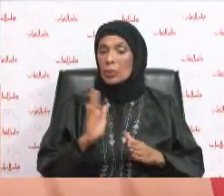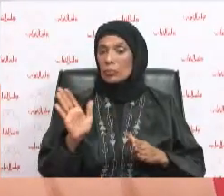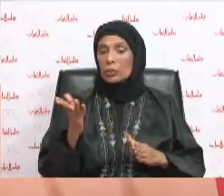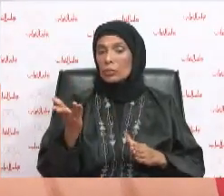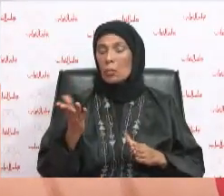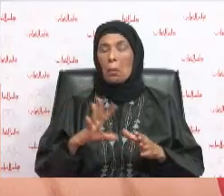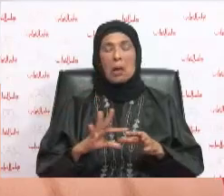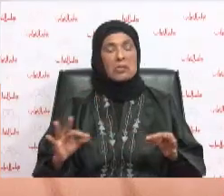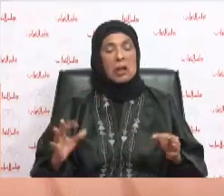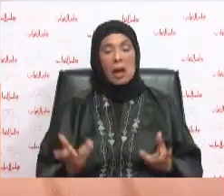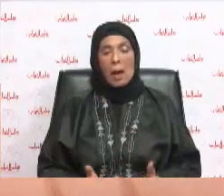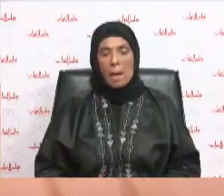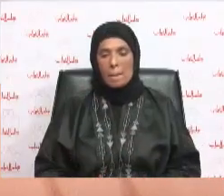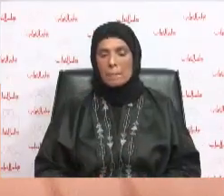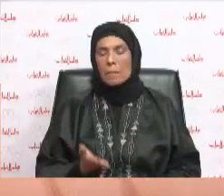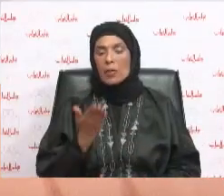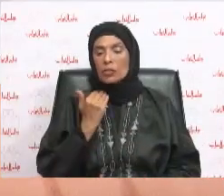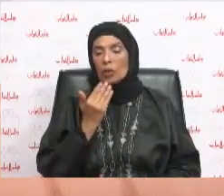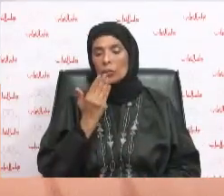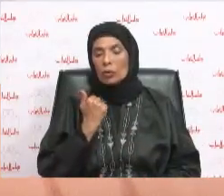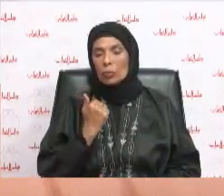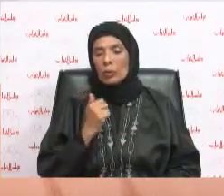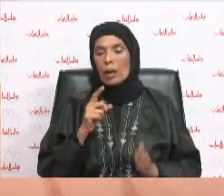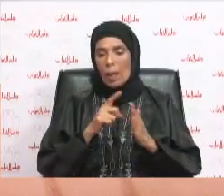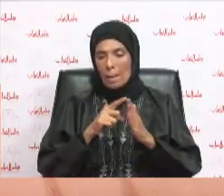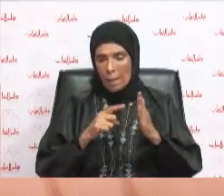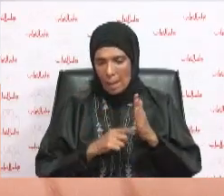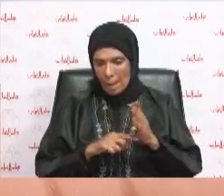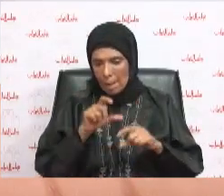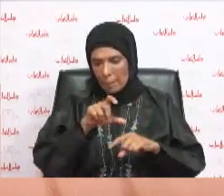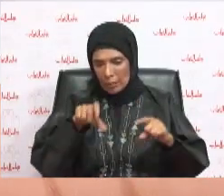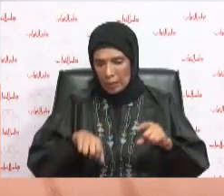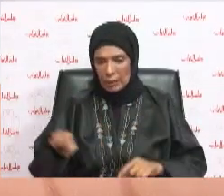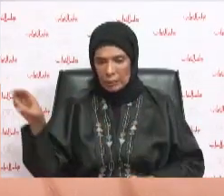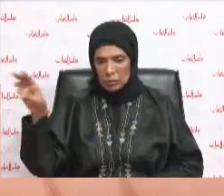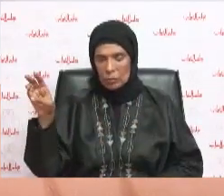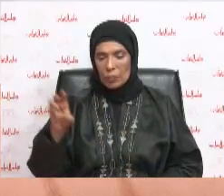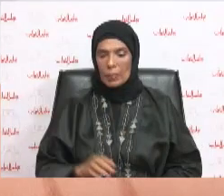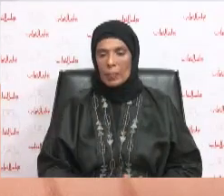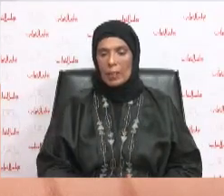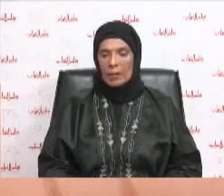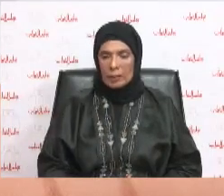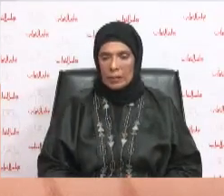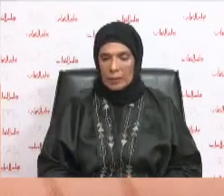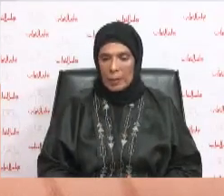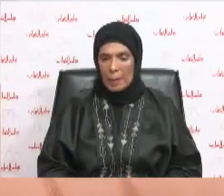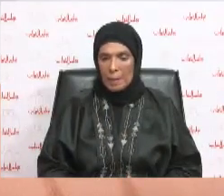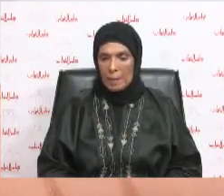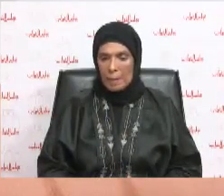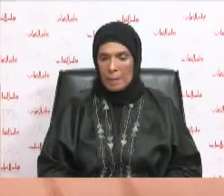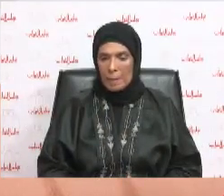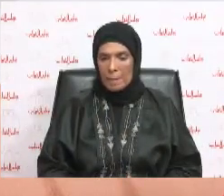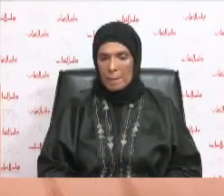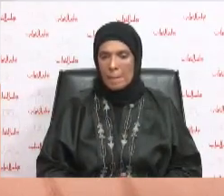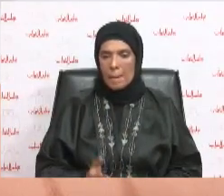بسبب بسيط، يعني لأن لا يوجد لدينا قانون ضرائب على الشركات، وبالتالي الفائدة